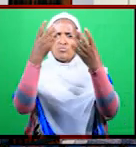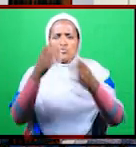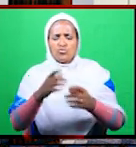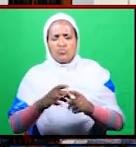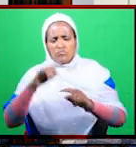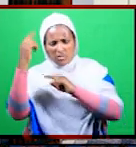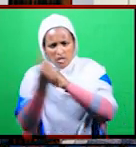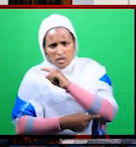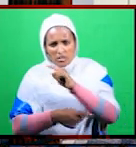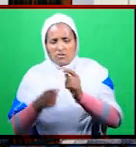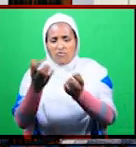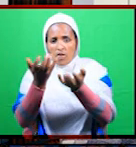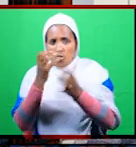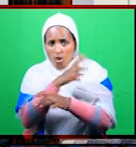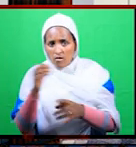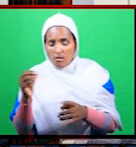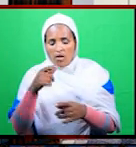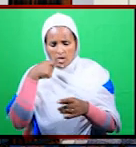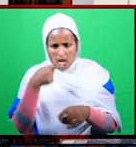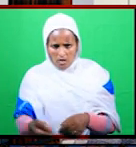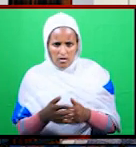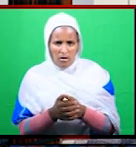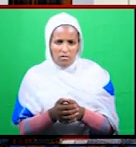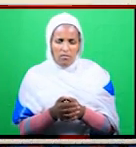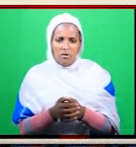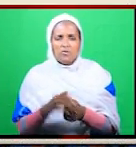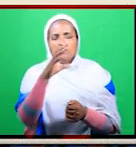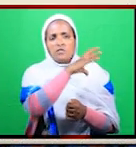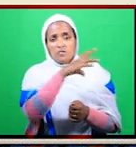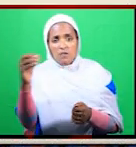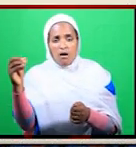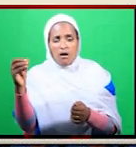ብዙ መቅሰፍትን ሽተዋልና በማለት ይናገራል። እና